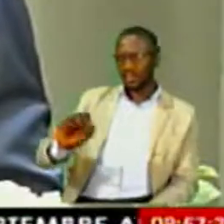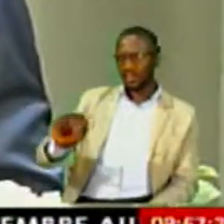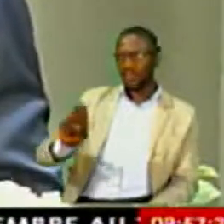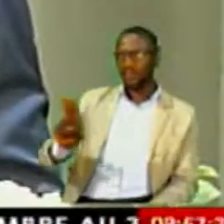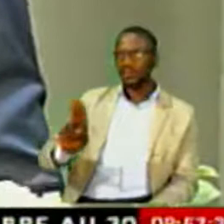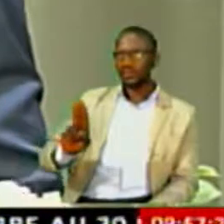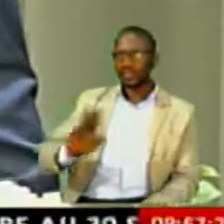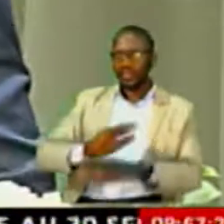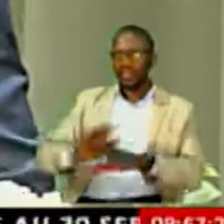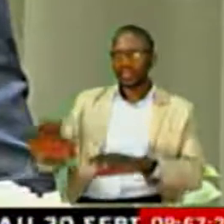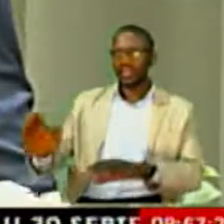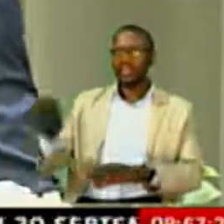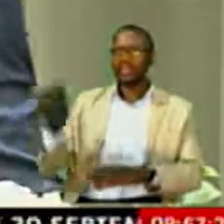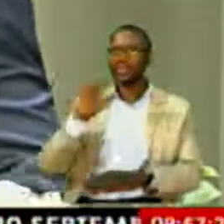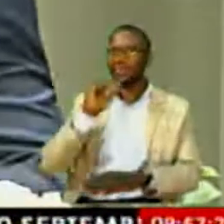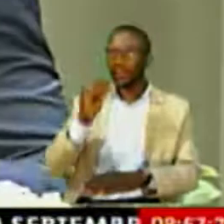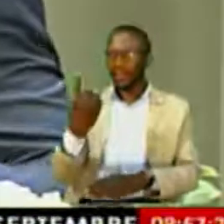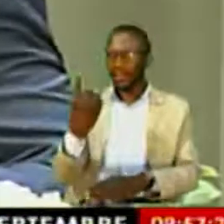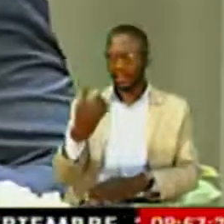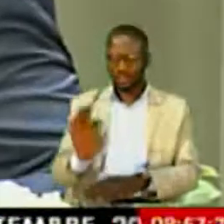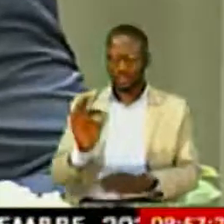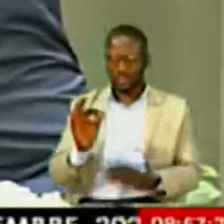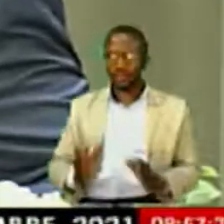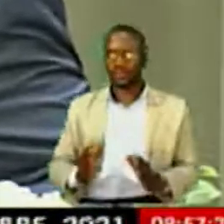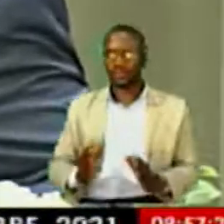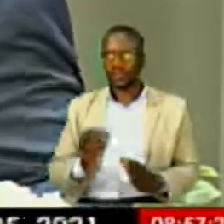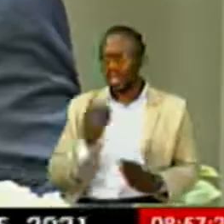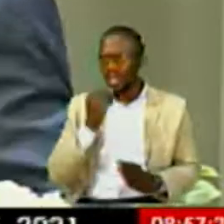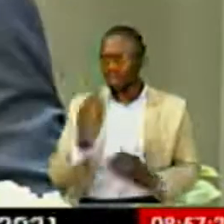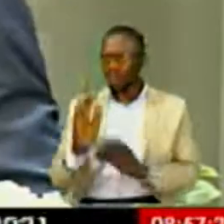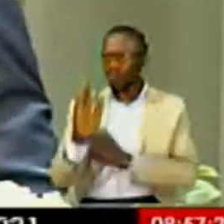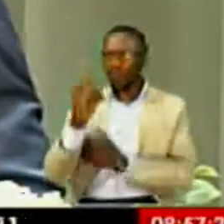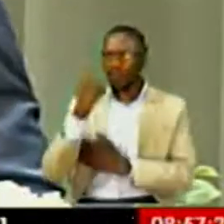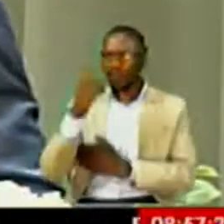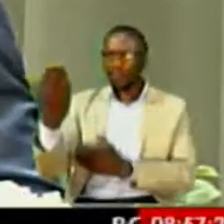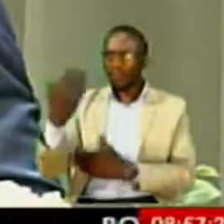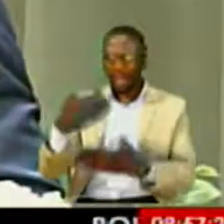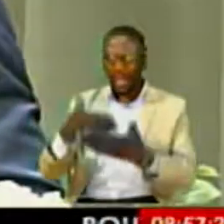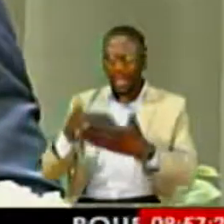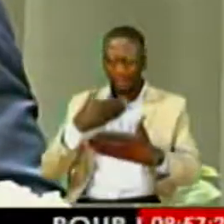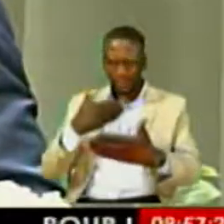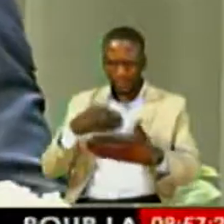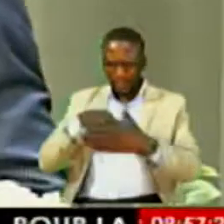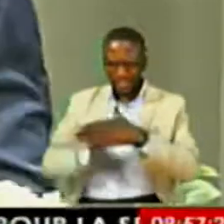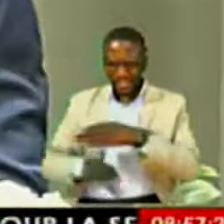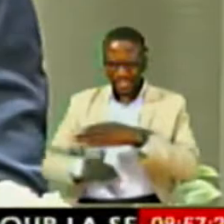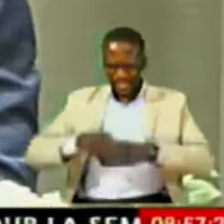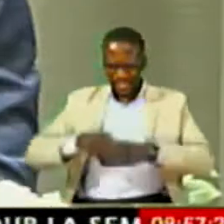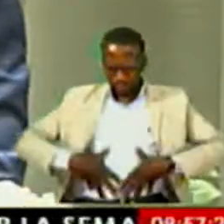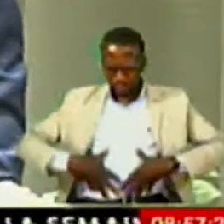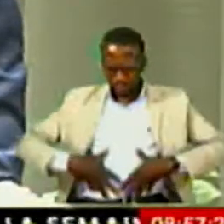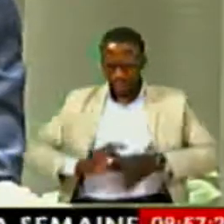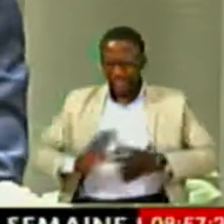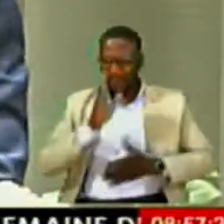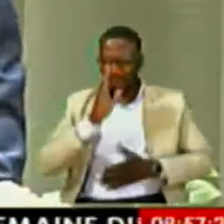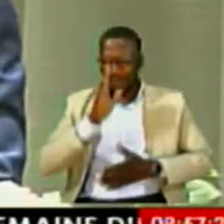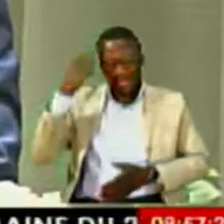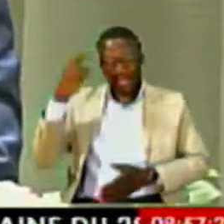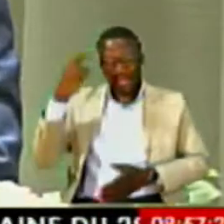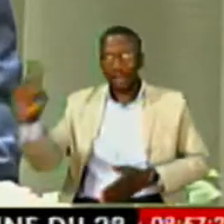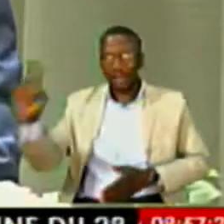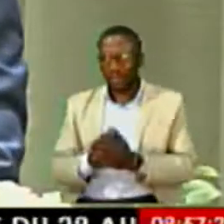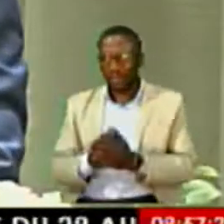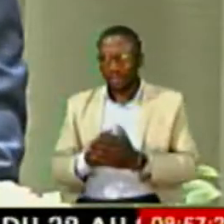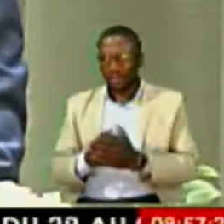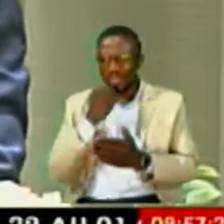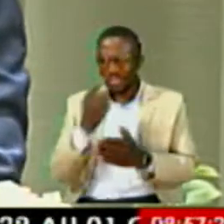was not. Dieu les avait vus avant qu'ils étaient même dans le ventre de leur mère. God saw them even before they were in the ici l'apôtre Paul il dit clairement.